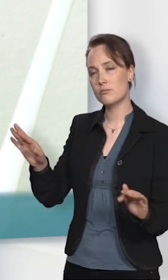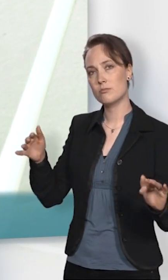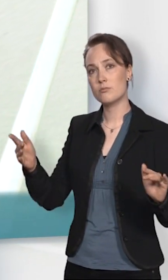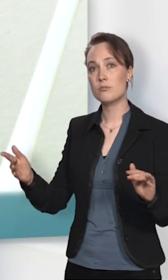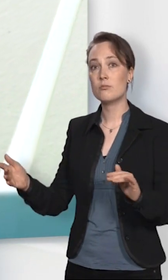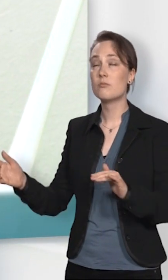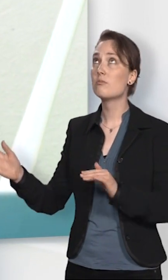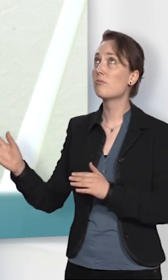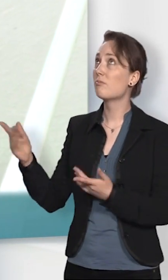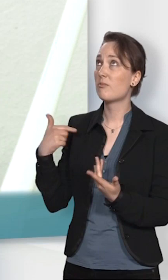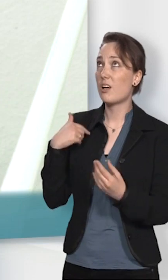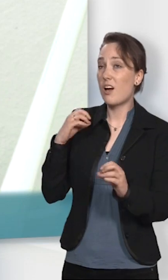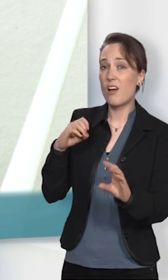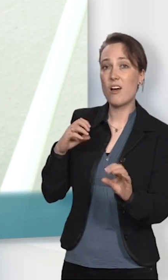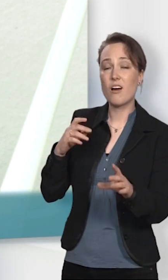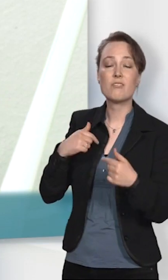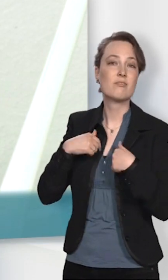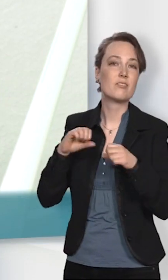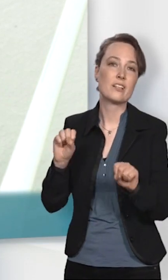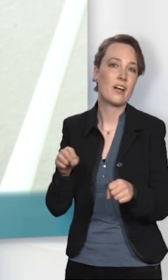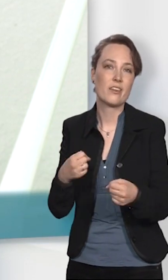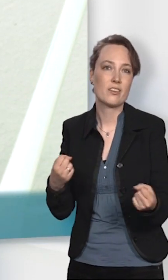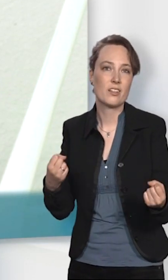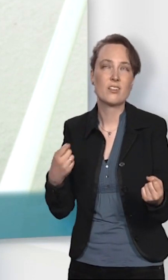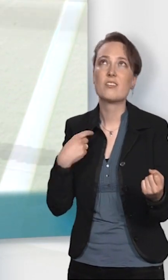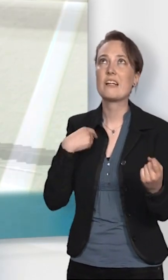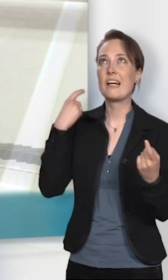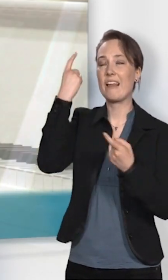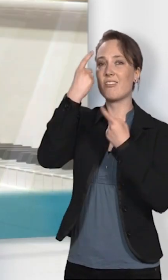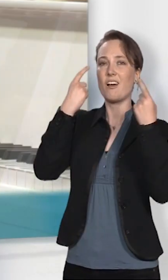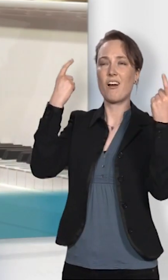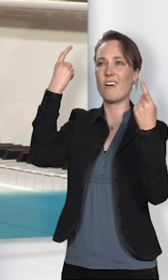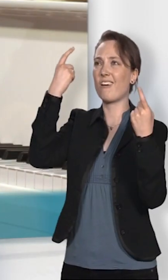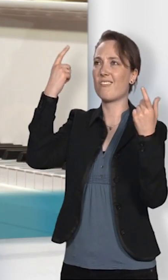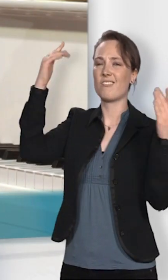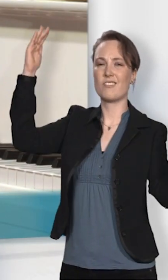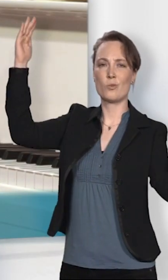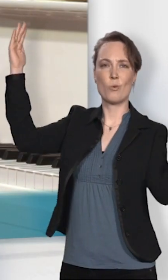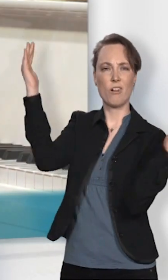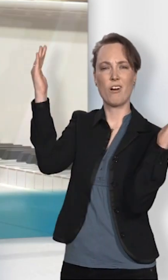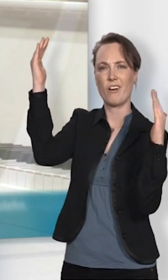Ich kann es nicht erklären, meine Gedanken sind zu klein.